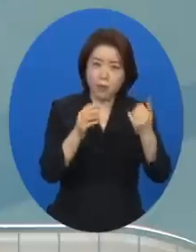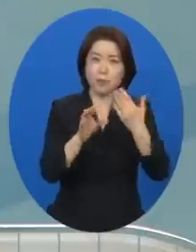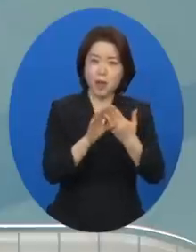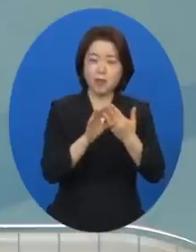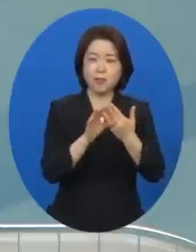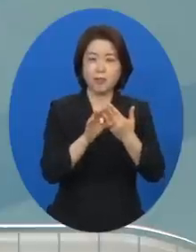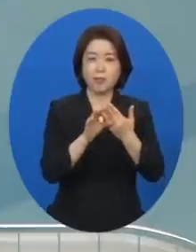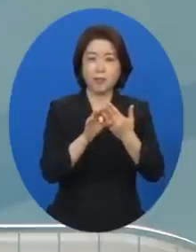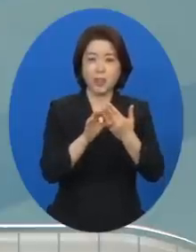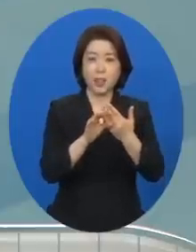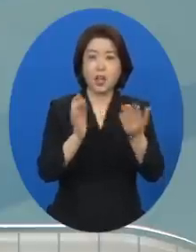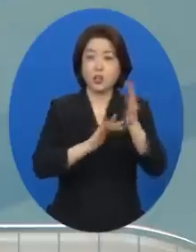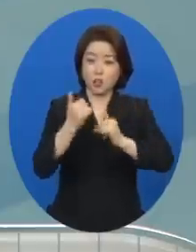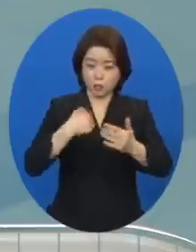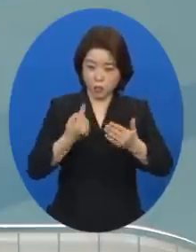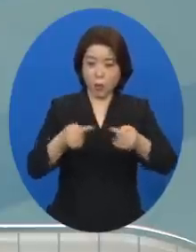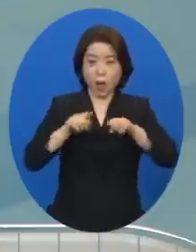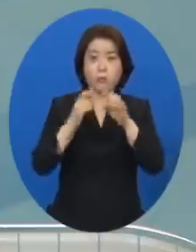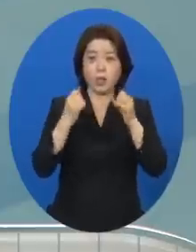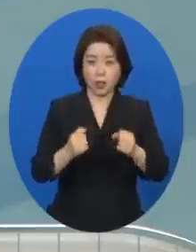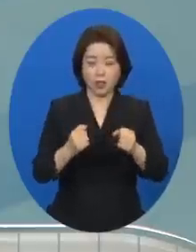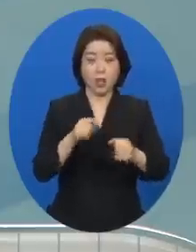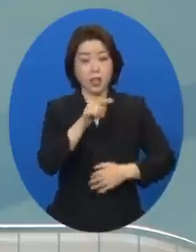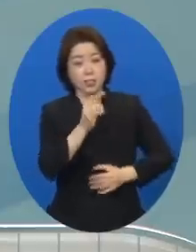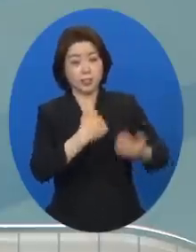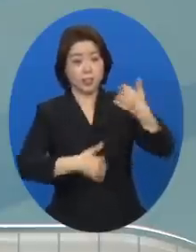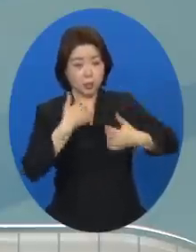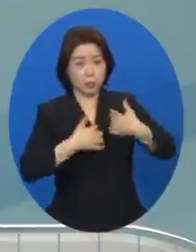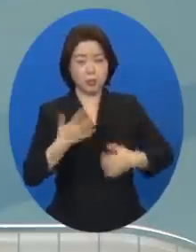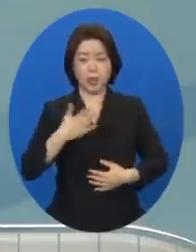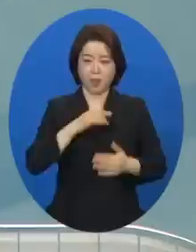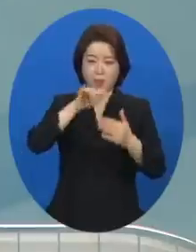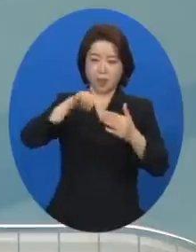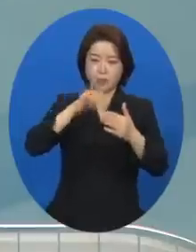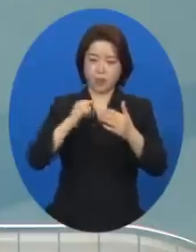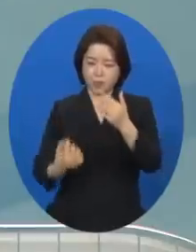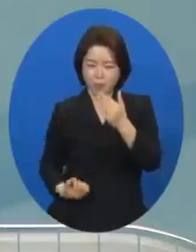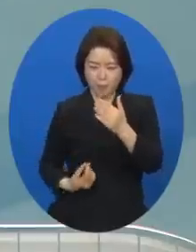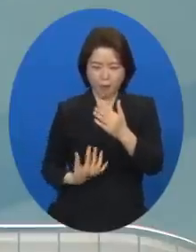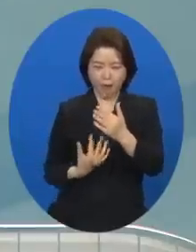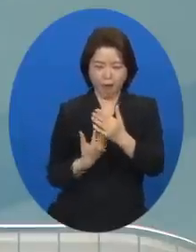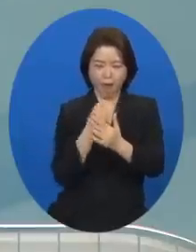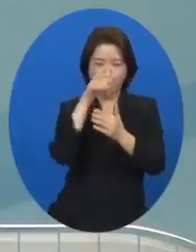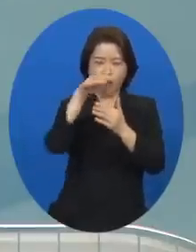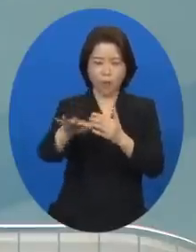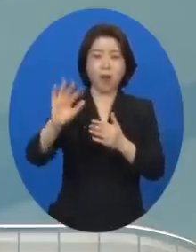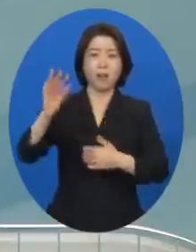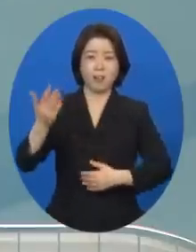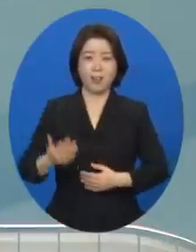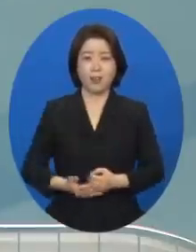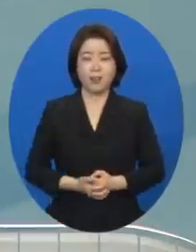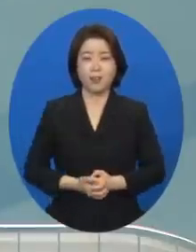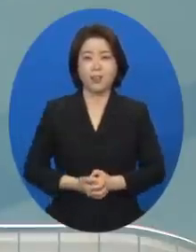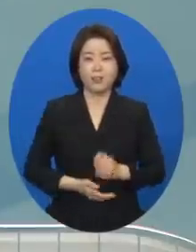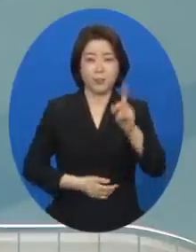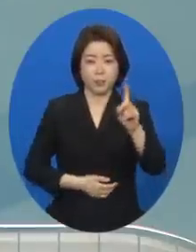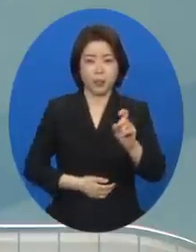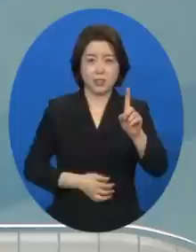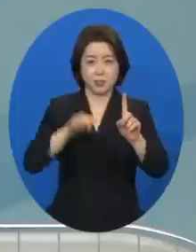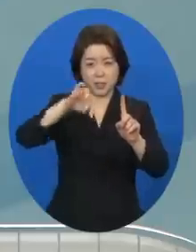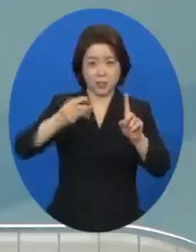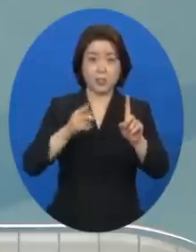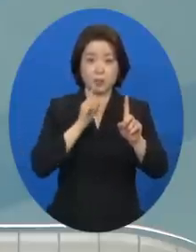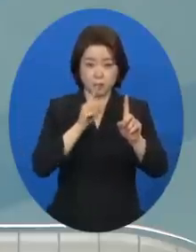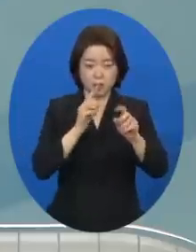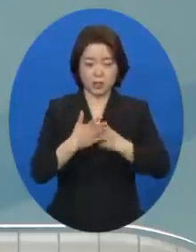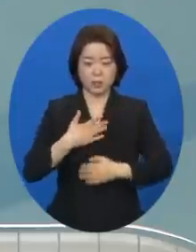하셨는데 예수님의 기쁨이 우리 속에서 넘치게 된다 고 하셨어요 11절 말씀에 내가